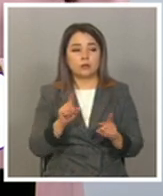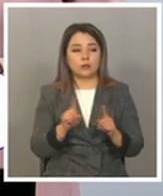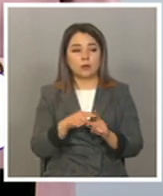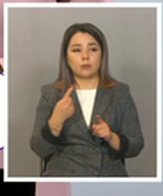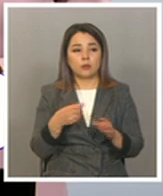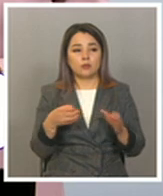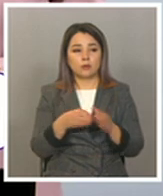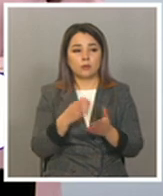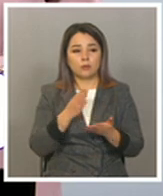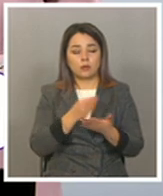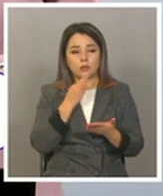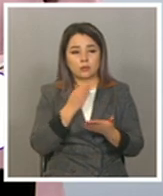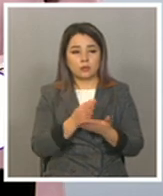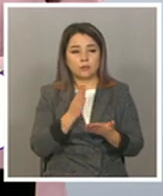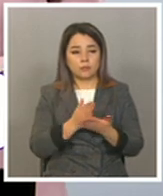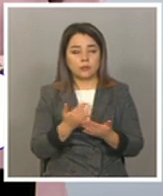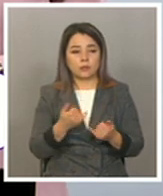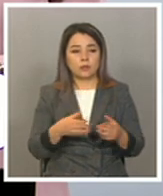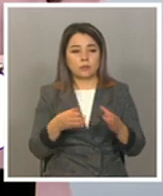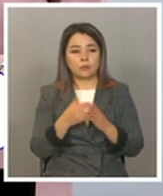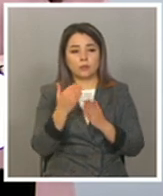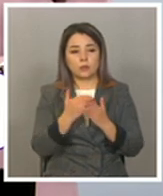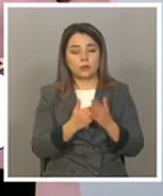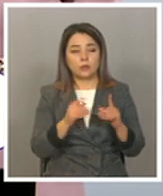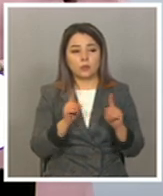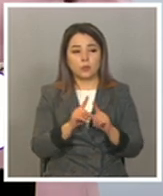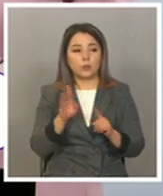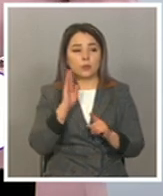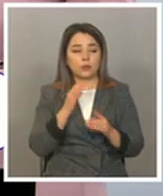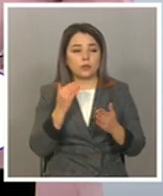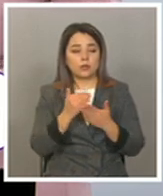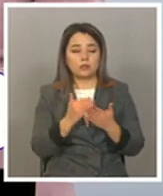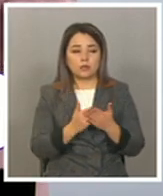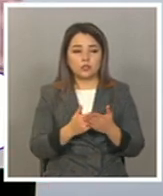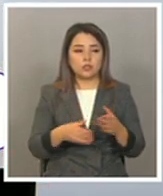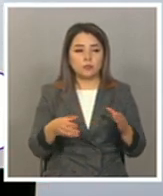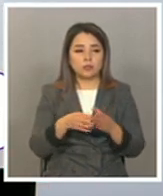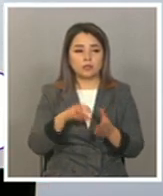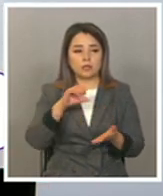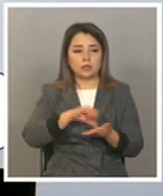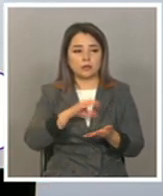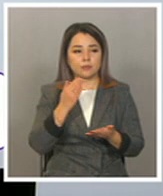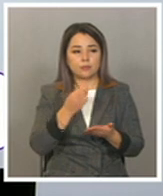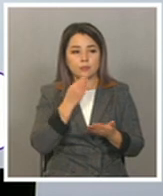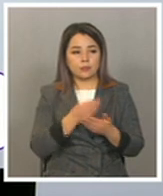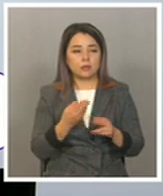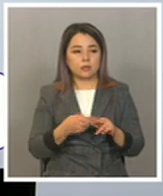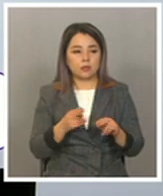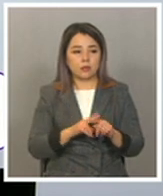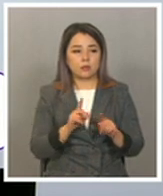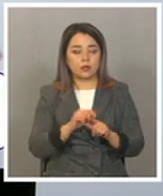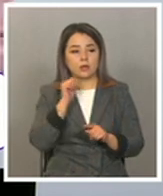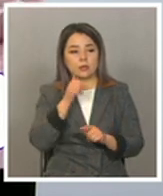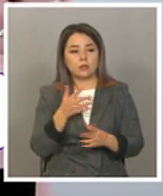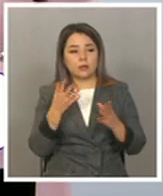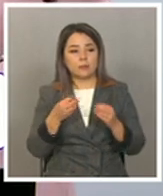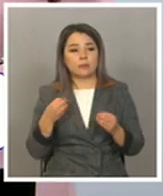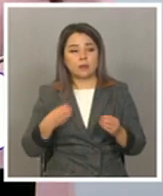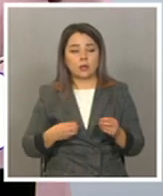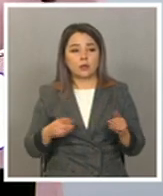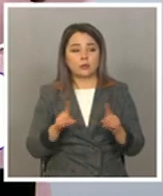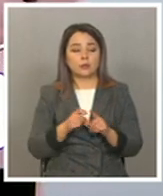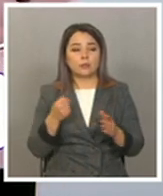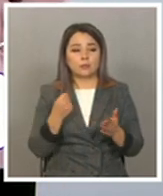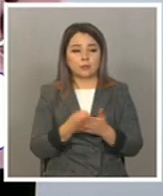негізгі топшасында негізінде периодтық кеседе сутек орналасқан, бірақ сутектен кейін литийден бастап Францияға дейінгі